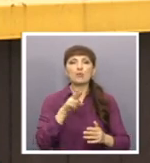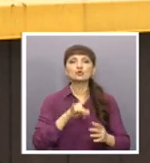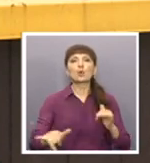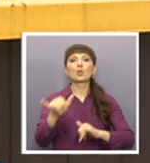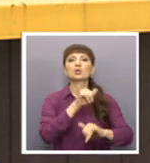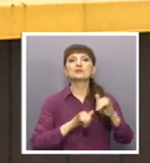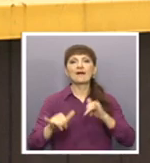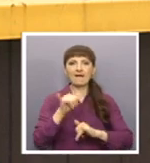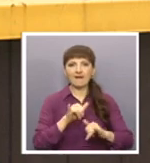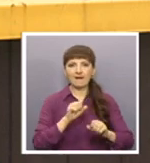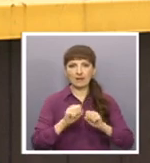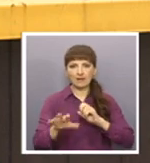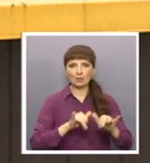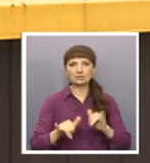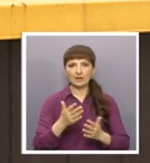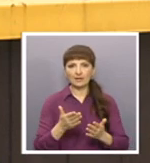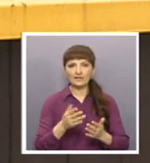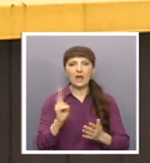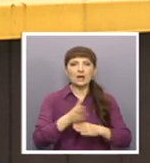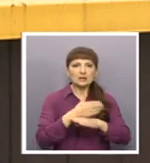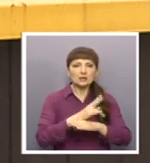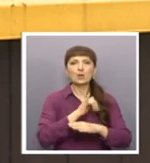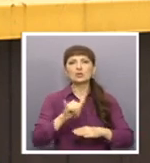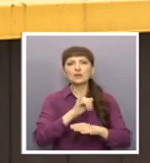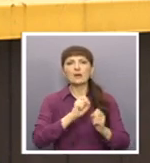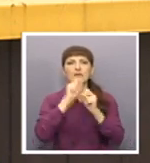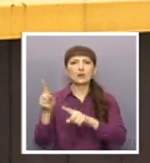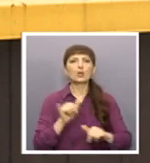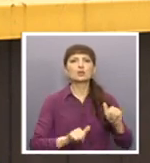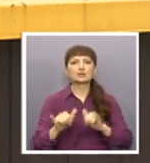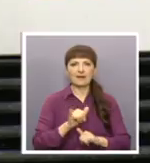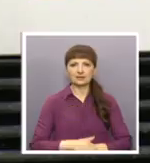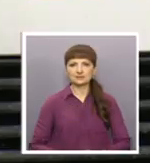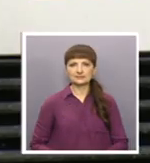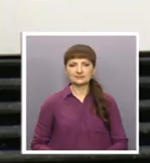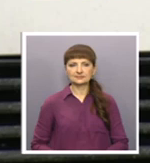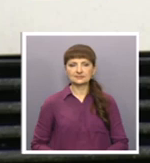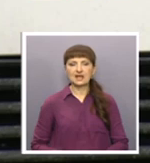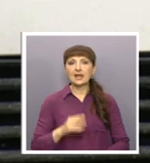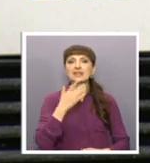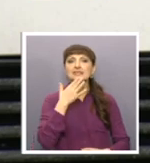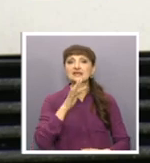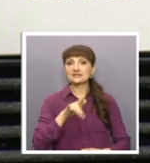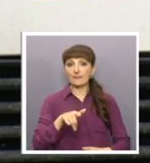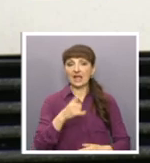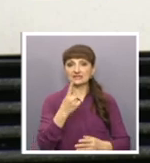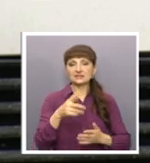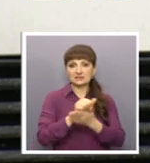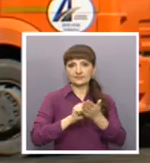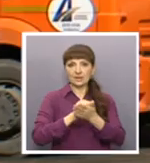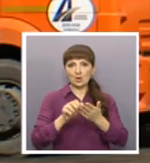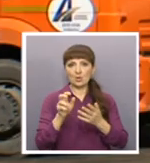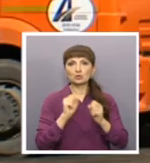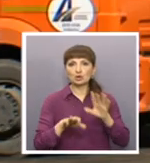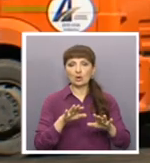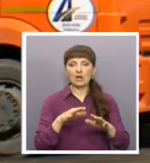миллионы кубометров бытовых отходов, кем сортируются и как перерабатываются. На Западе одним из способов утилизации мусора